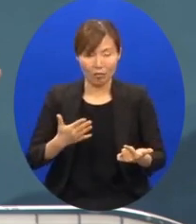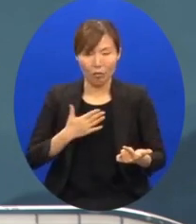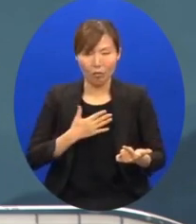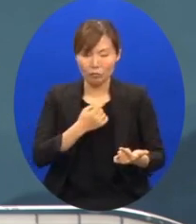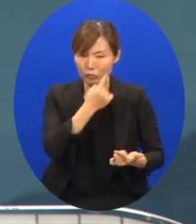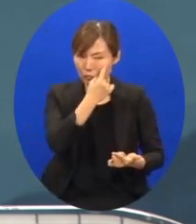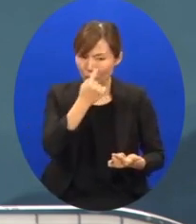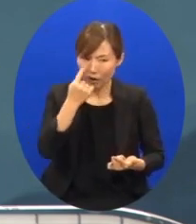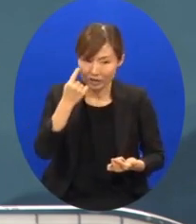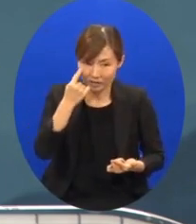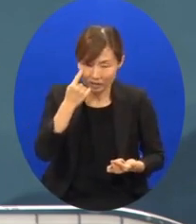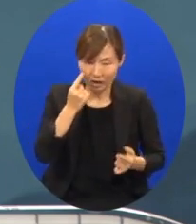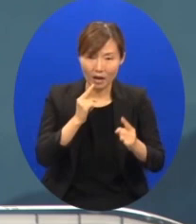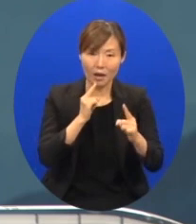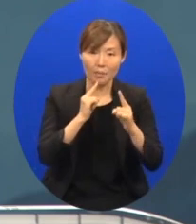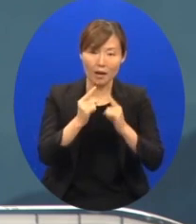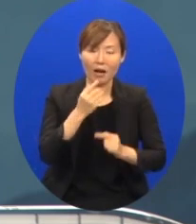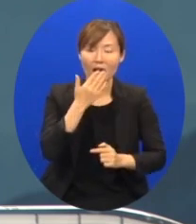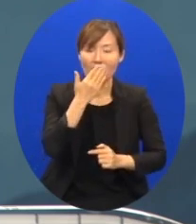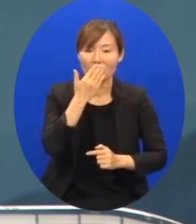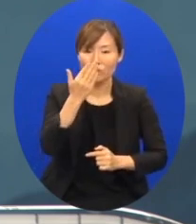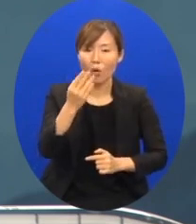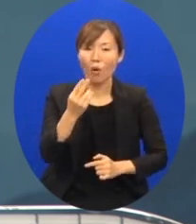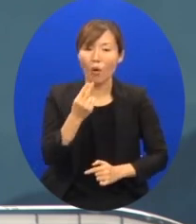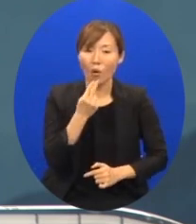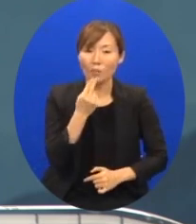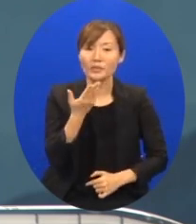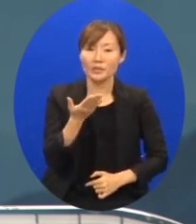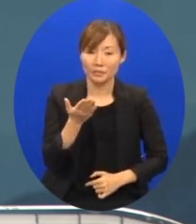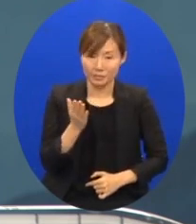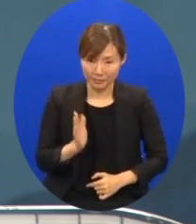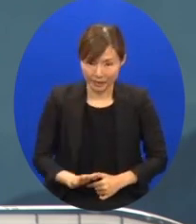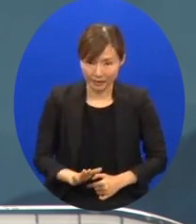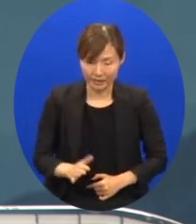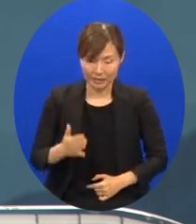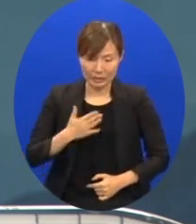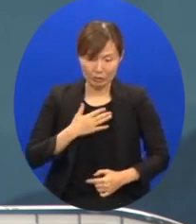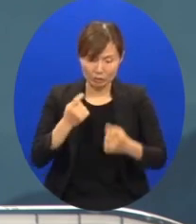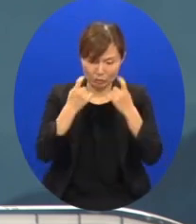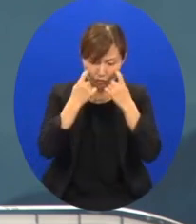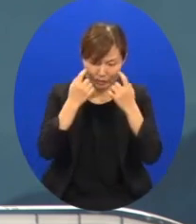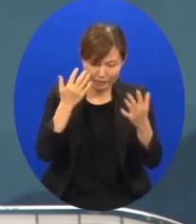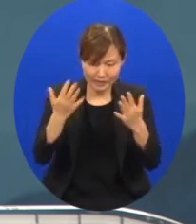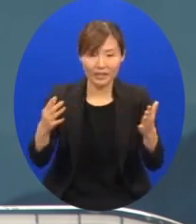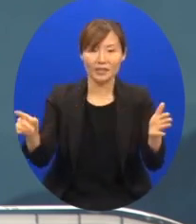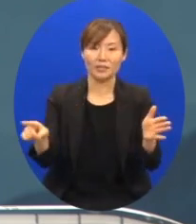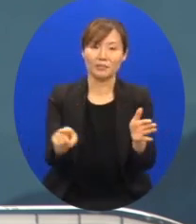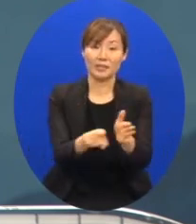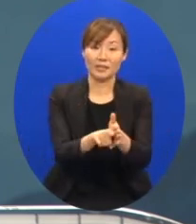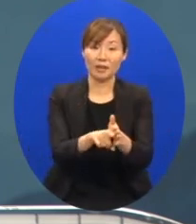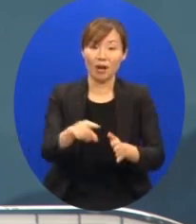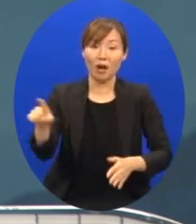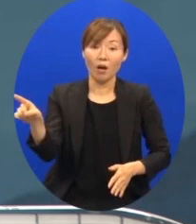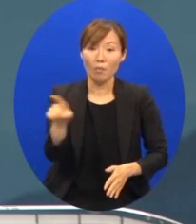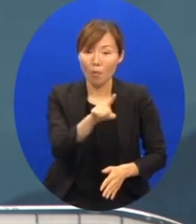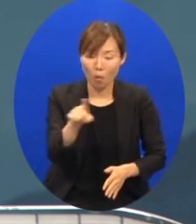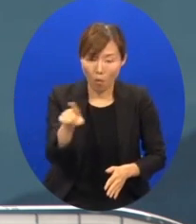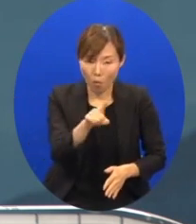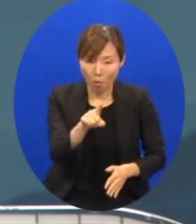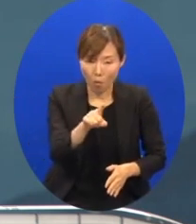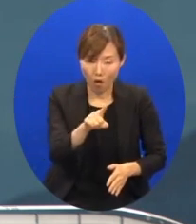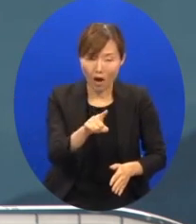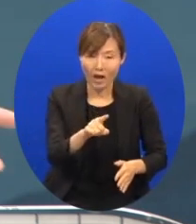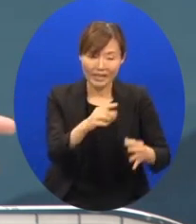조심스럽고 답답합니다 그러나 저는 분명히 믿습니다 사람은 절대로 진화된 존재가 아니고